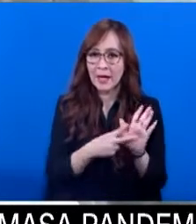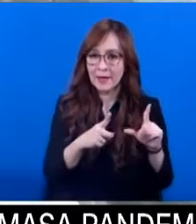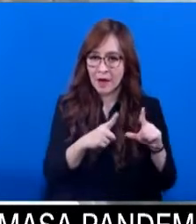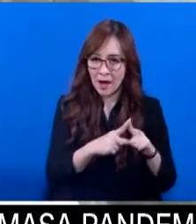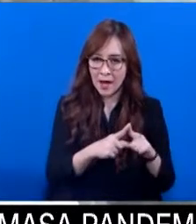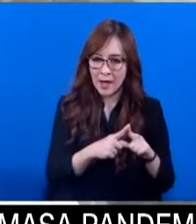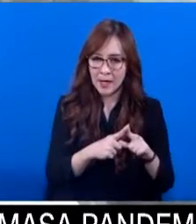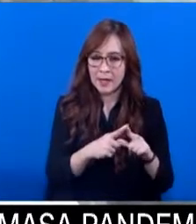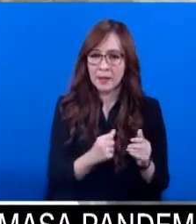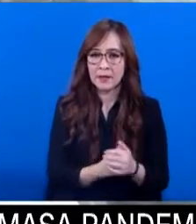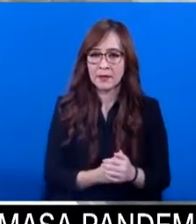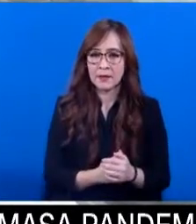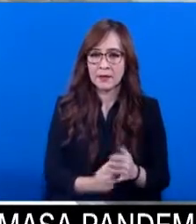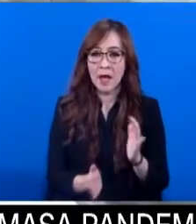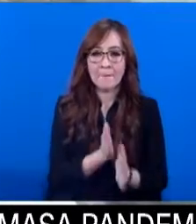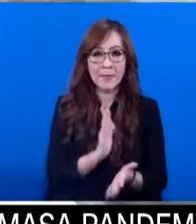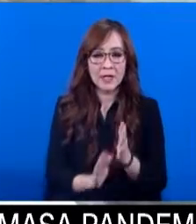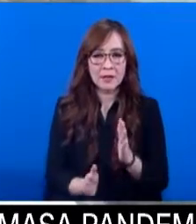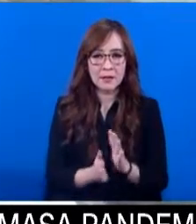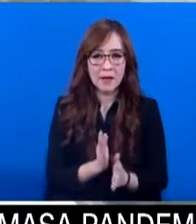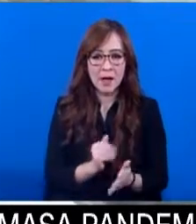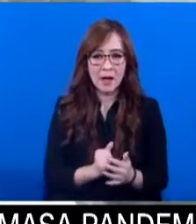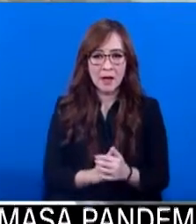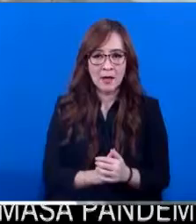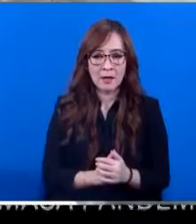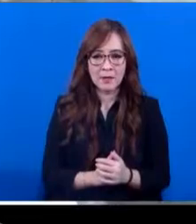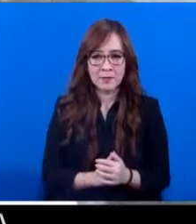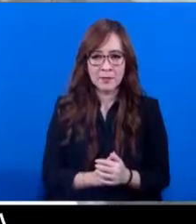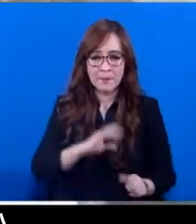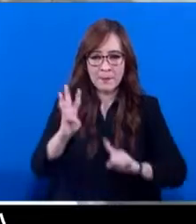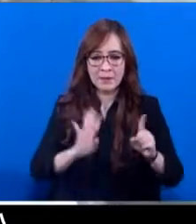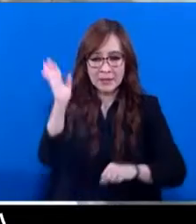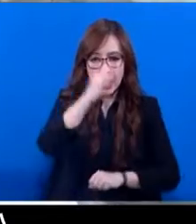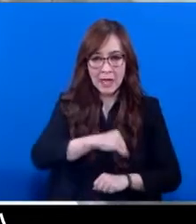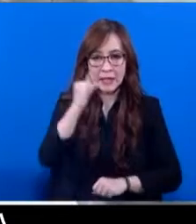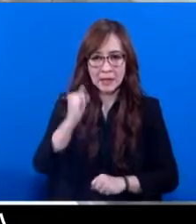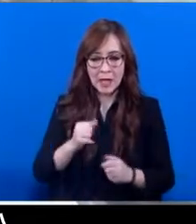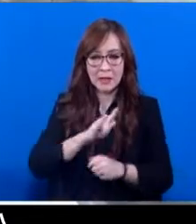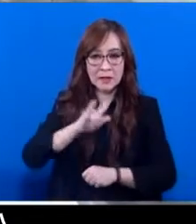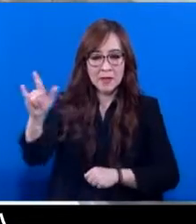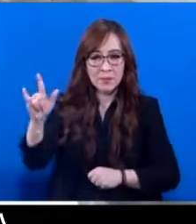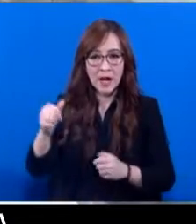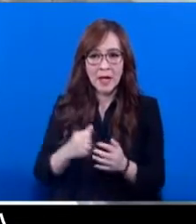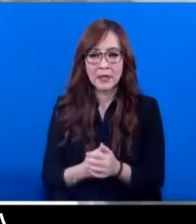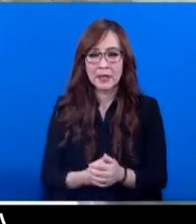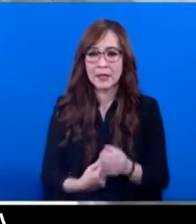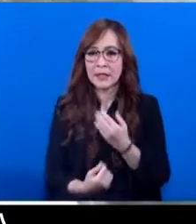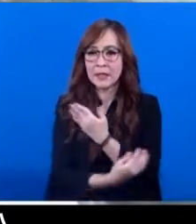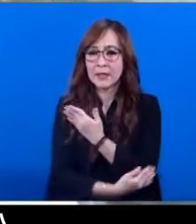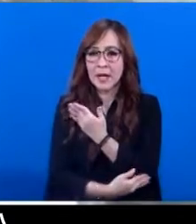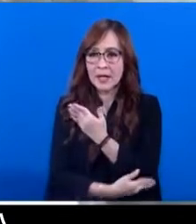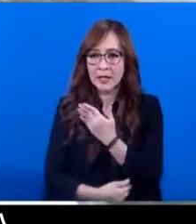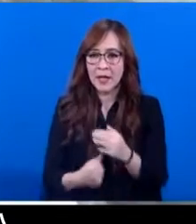riwayat perjalanan selama 14 hari terakhir di 11 negara yang masuk dalam daftar hitam atau blacklist atau negara